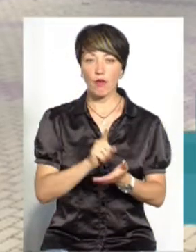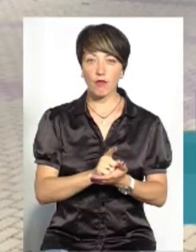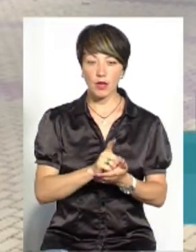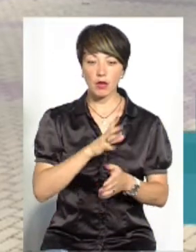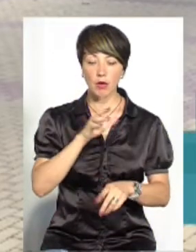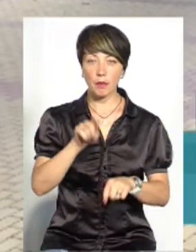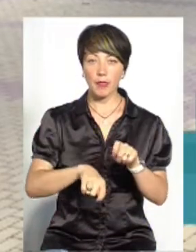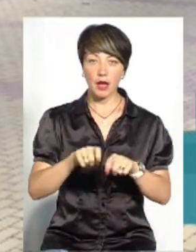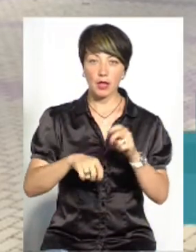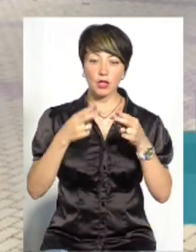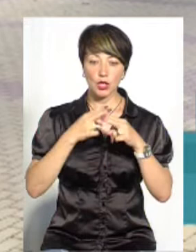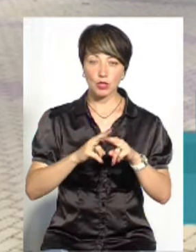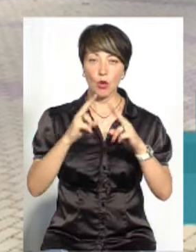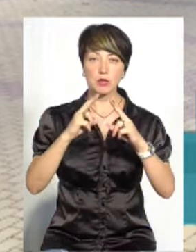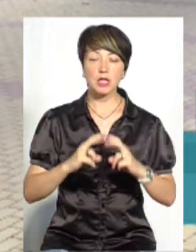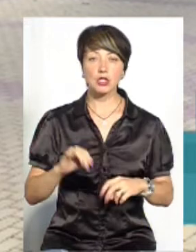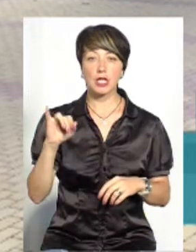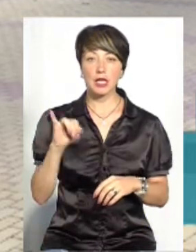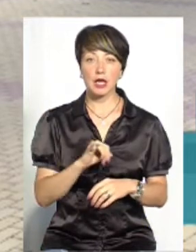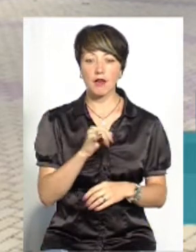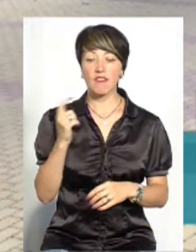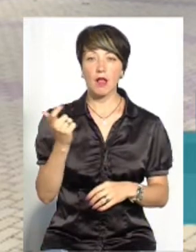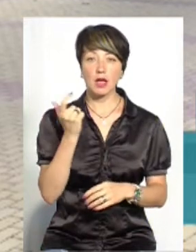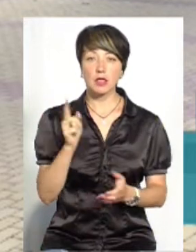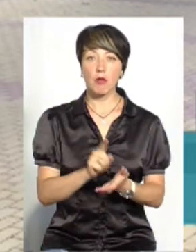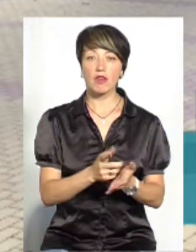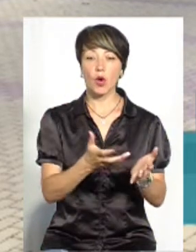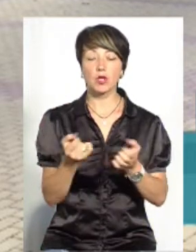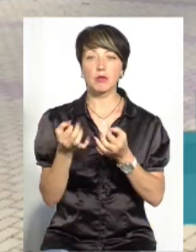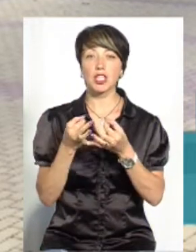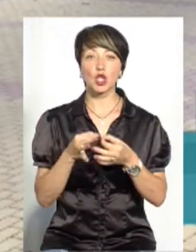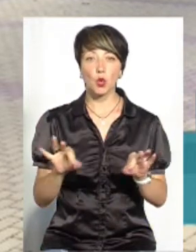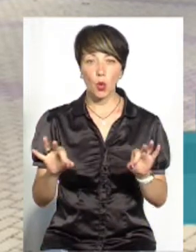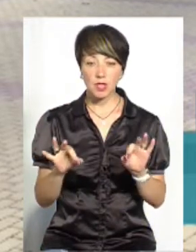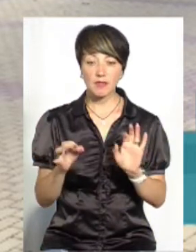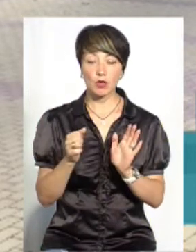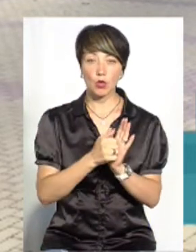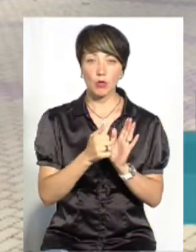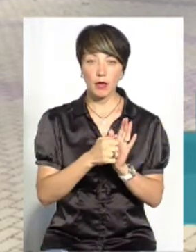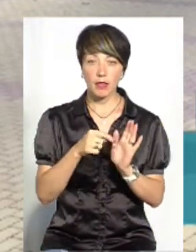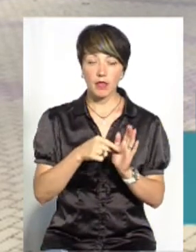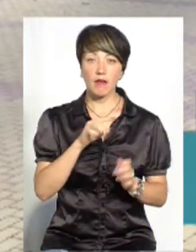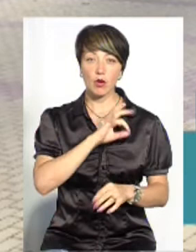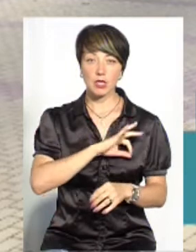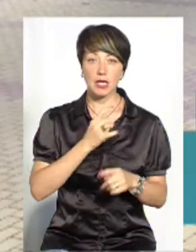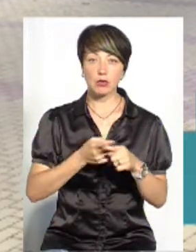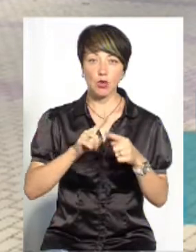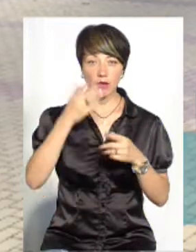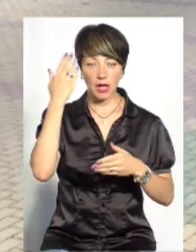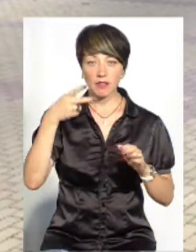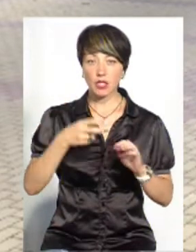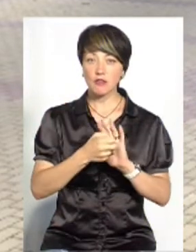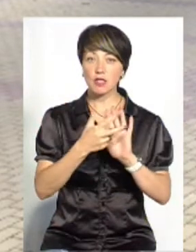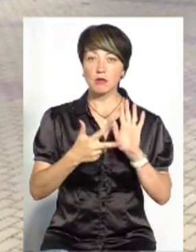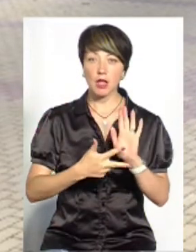технічний огляд, експертне обстеження. І власник повинен отримати дозвіл, це раніше було, на експлуатацію цього атракціону. З